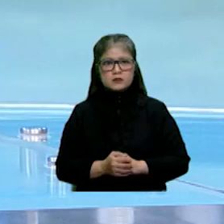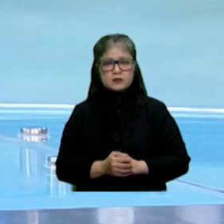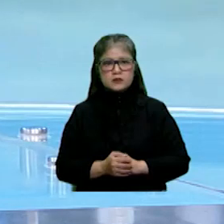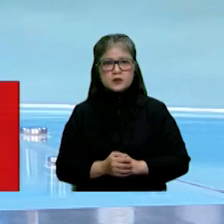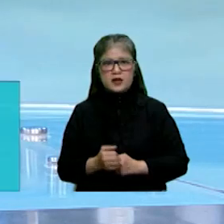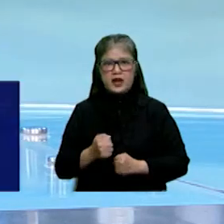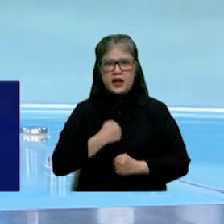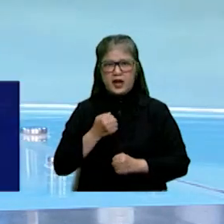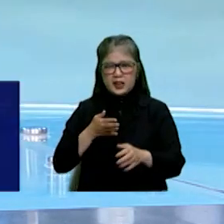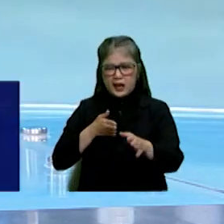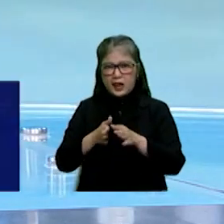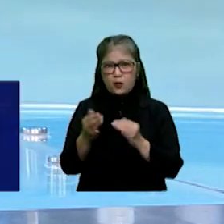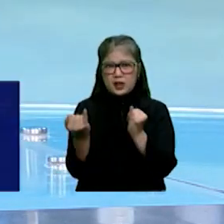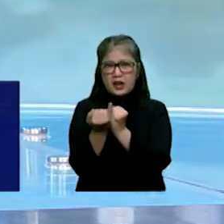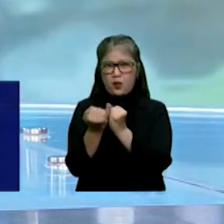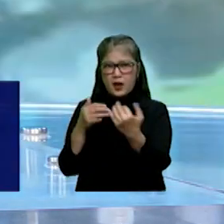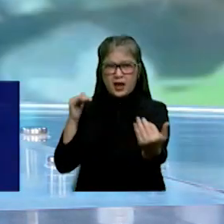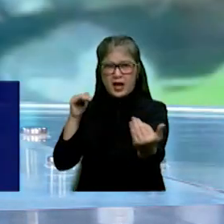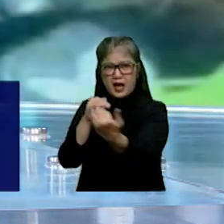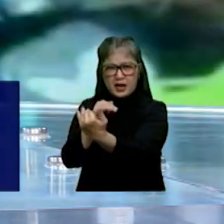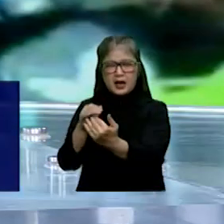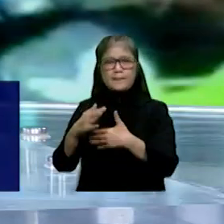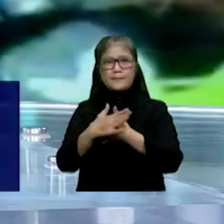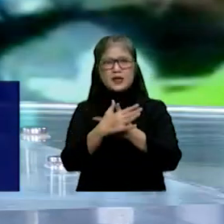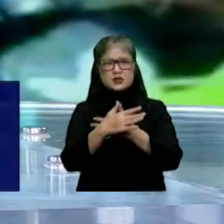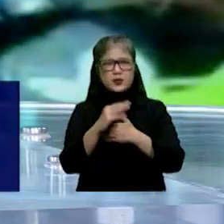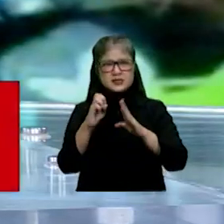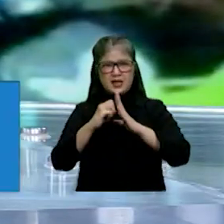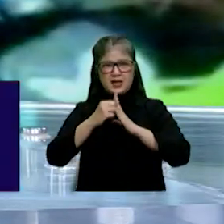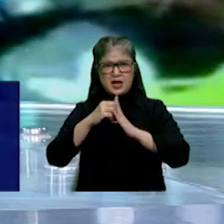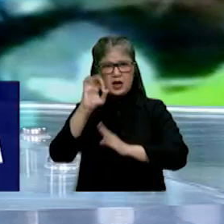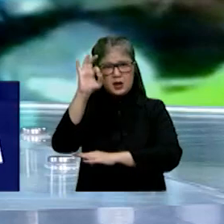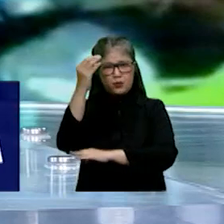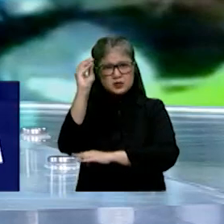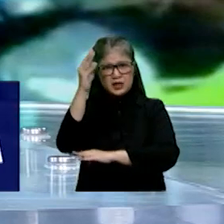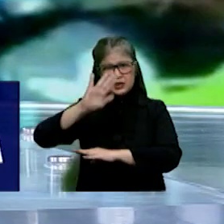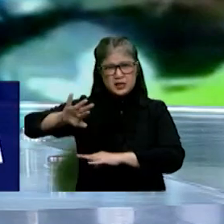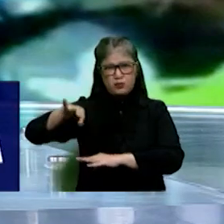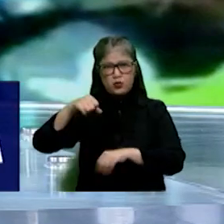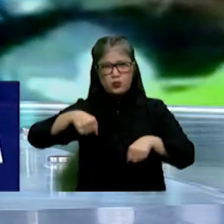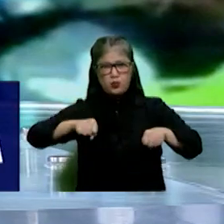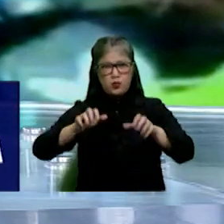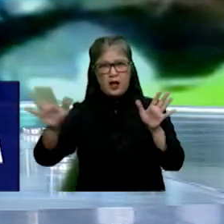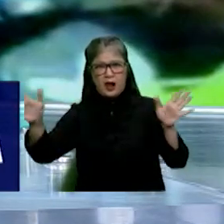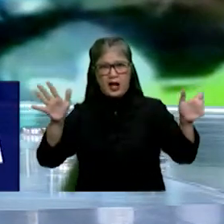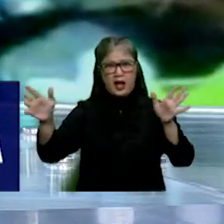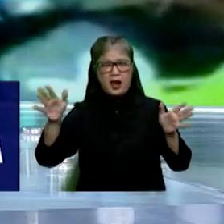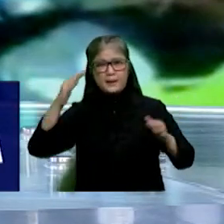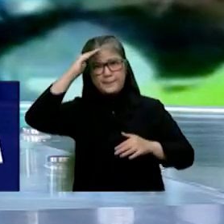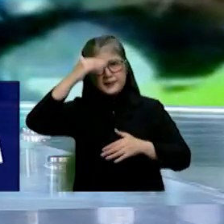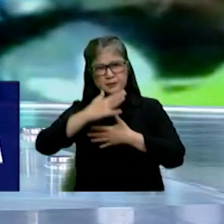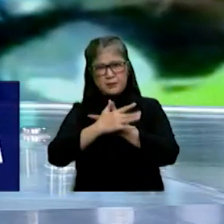Nekat melawan arah di jalur busway Jatinegara, Jakarta Timur, puluhan pemotor menghalangi bus TransJakarta. Keributan sempat